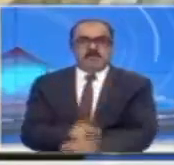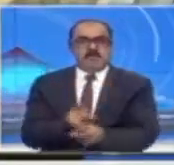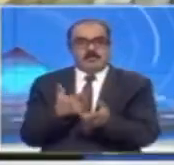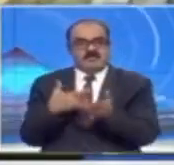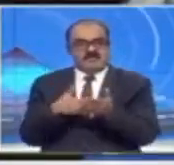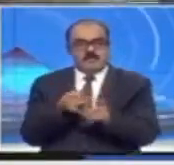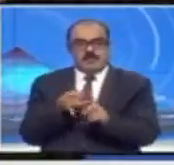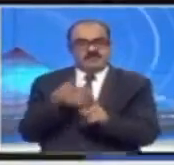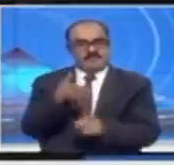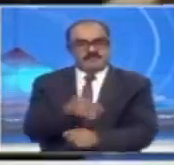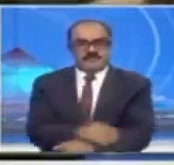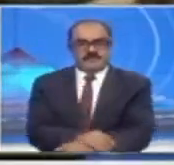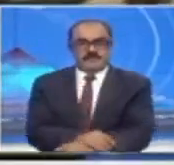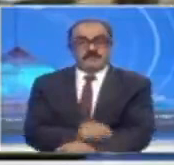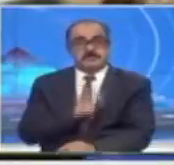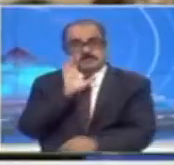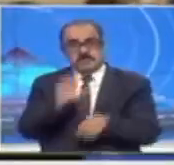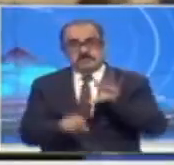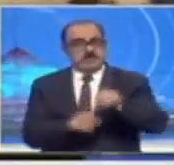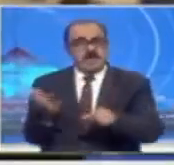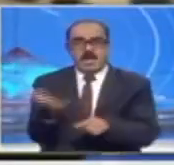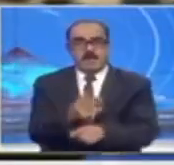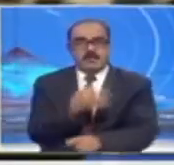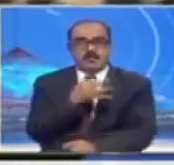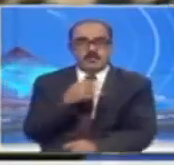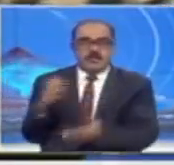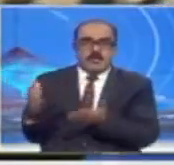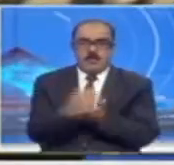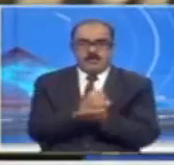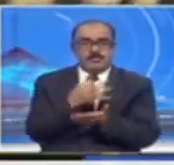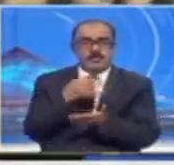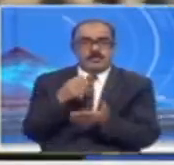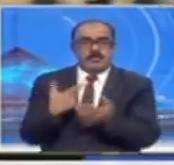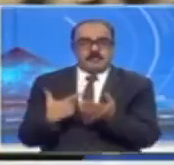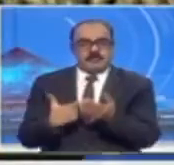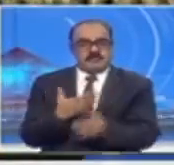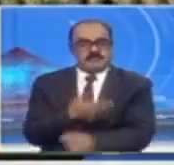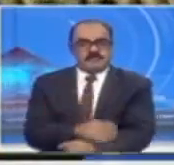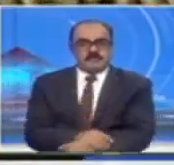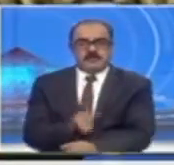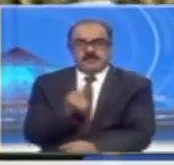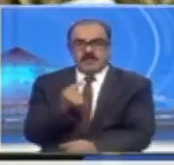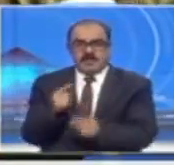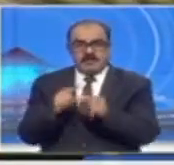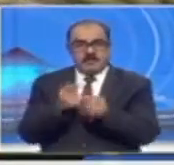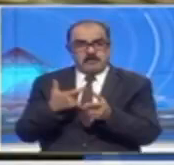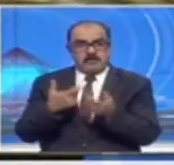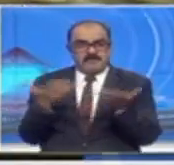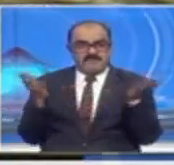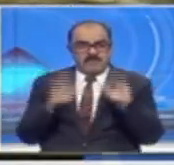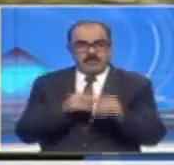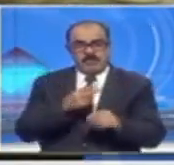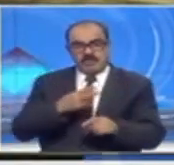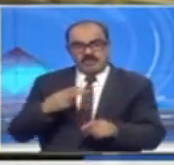وسلاح ومخدرات. وضبط معهم 302 قطعة سلاح ناري وكميات كبيرة من